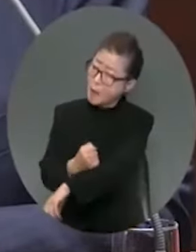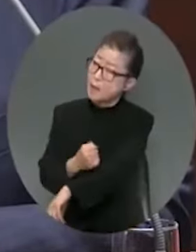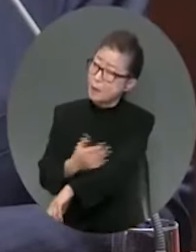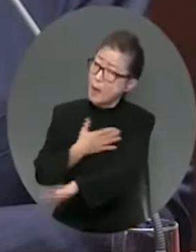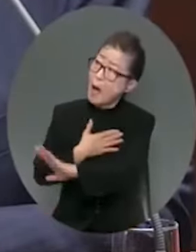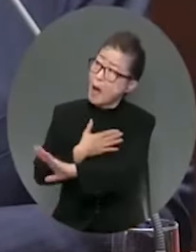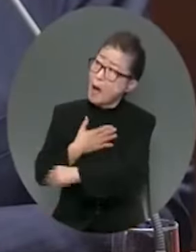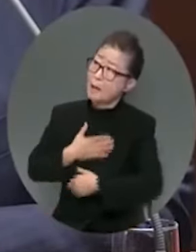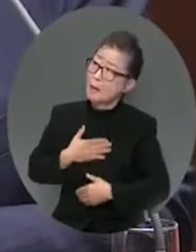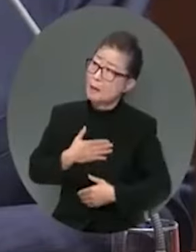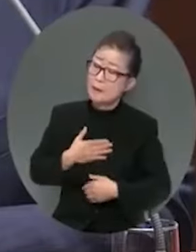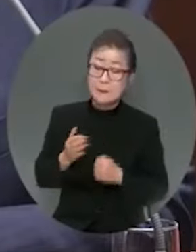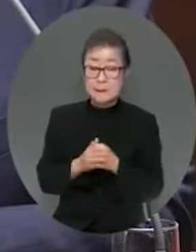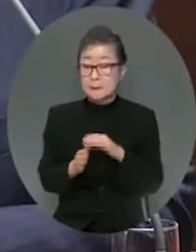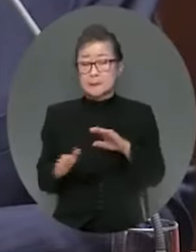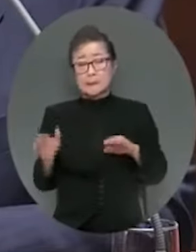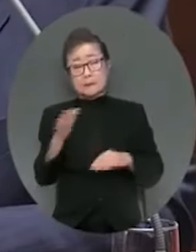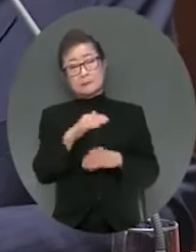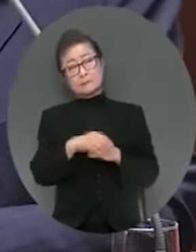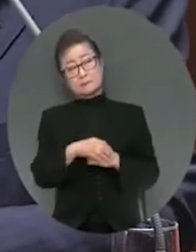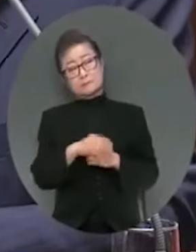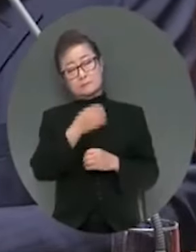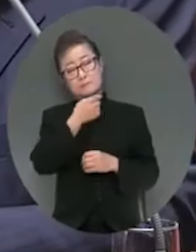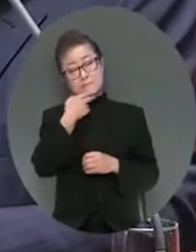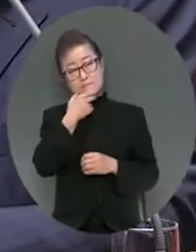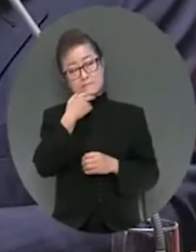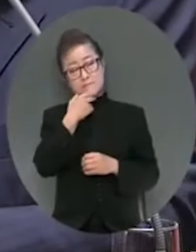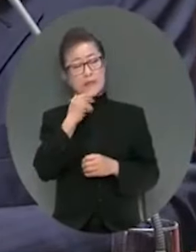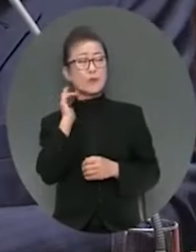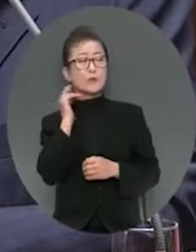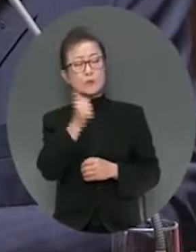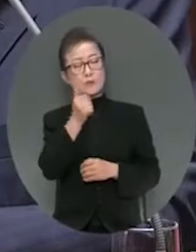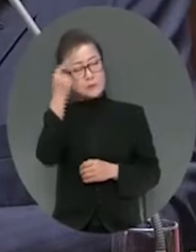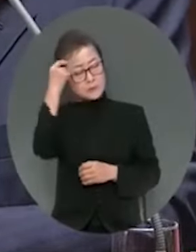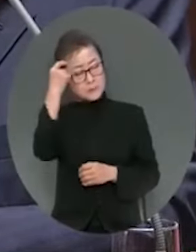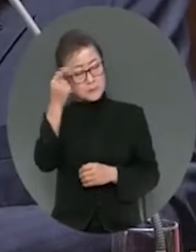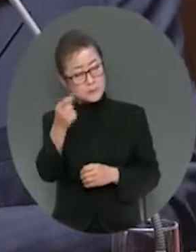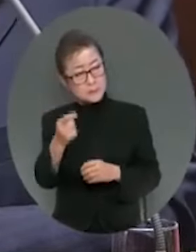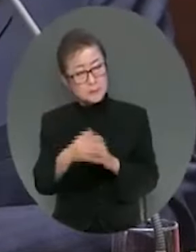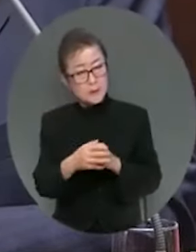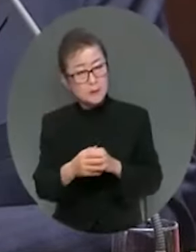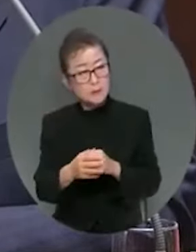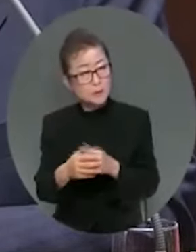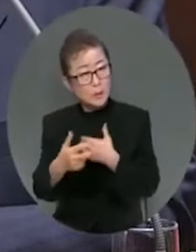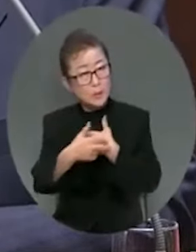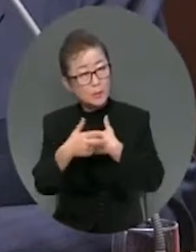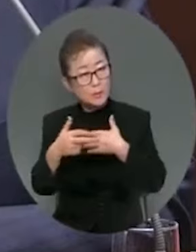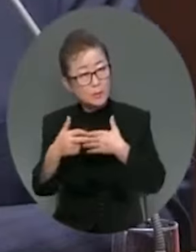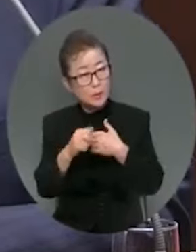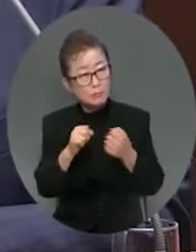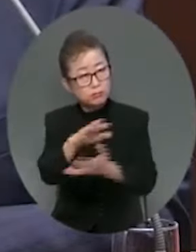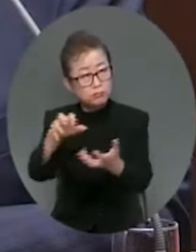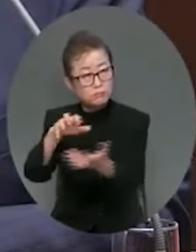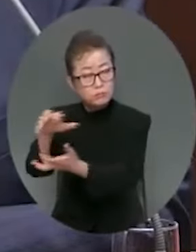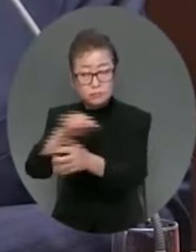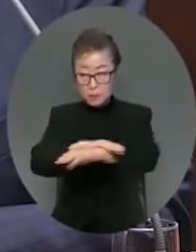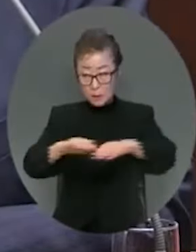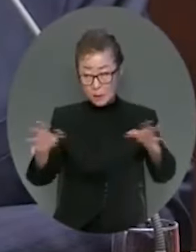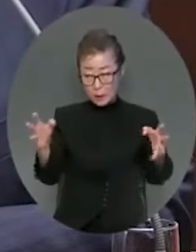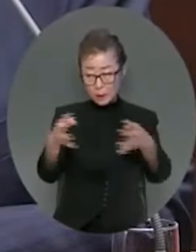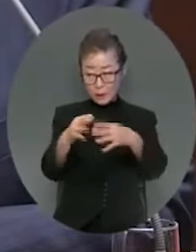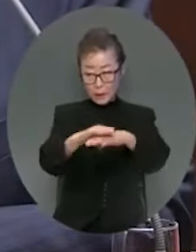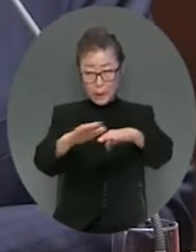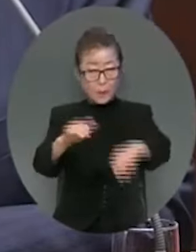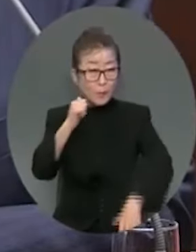대통령께서는 자본하는 물가, 은행 금리, 의료 대란은 못 잡고 이재명,